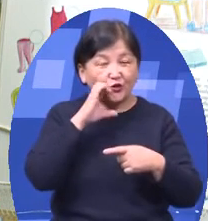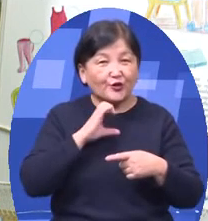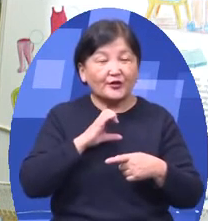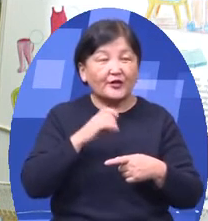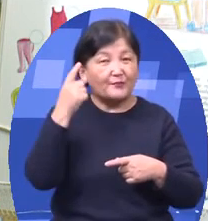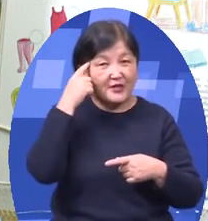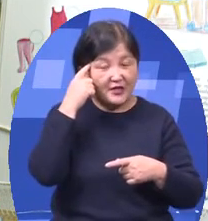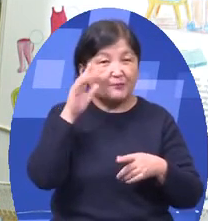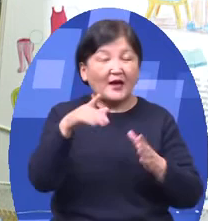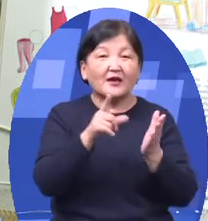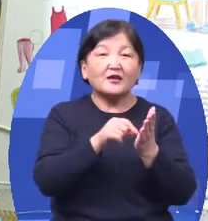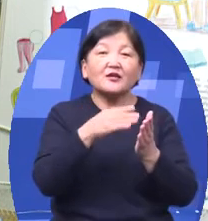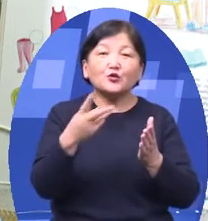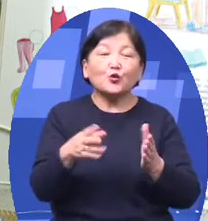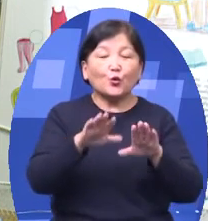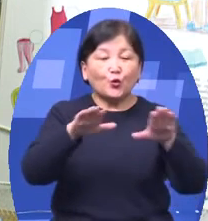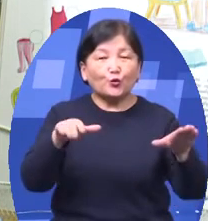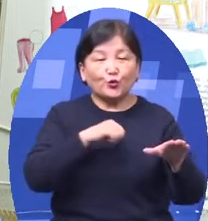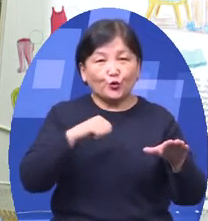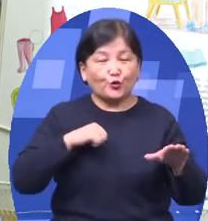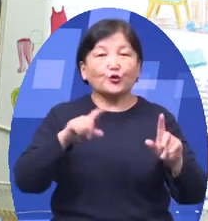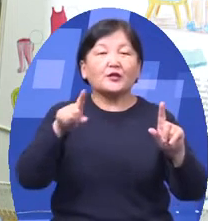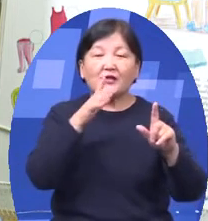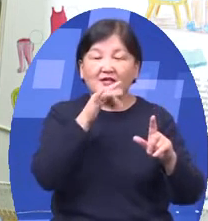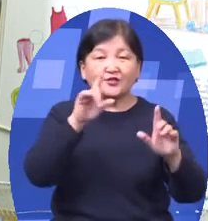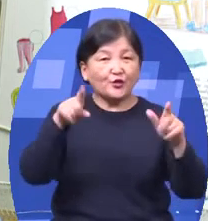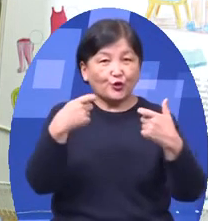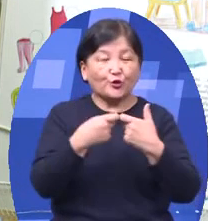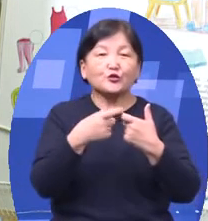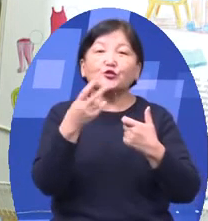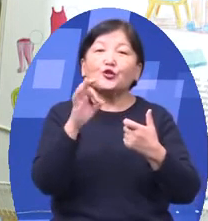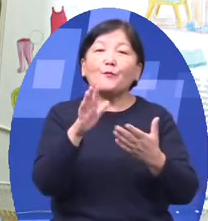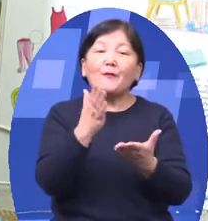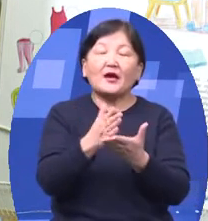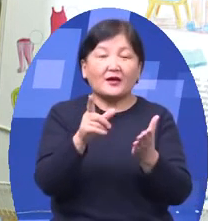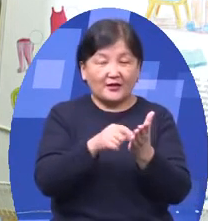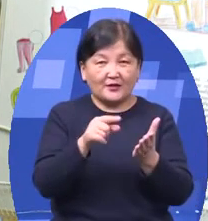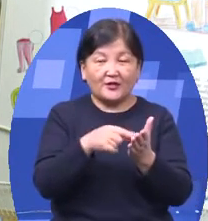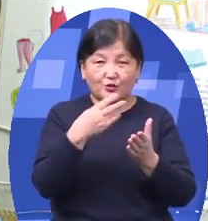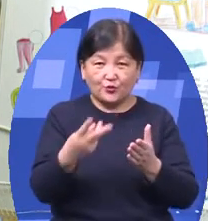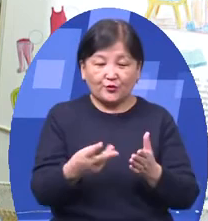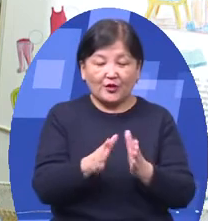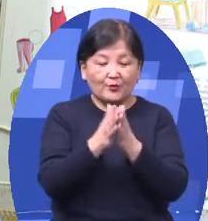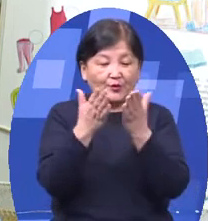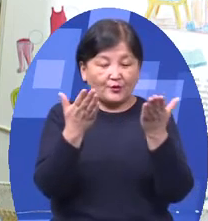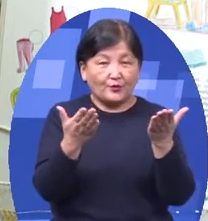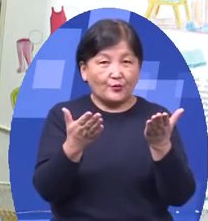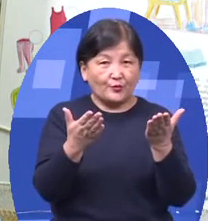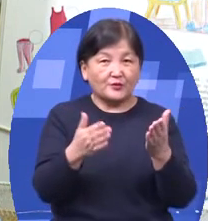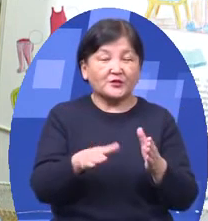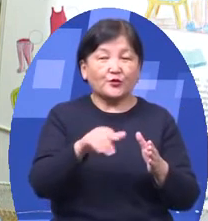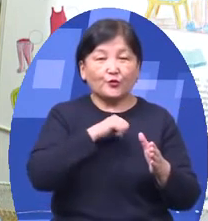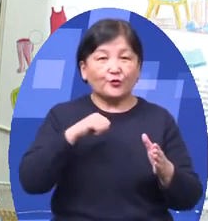нь мэддэг байх шаардлагатай. Хүүхдэд хүндэтсэн нам бол хүүхдийг шантрааж, залхааж, номонд дургүй